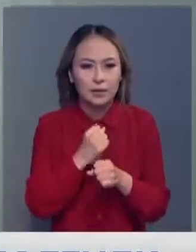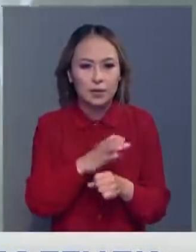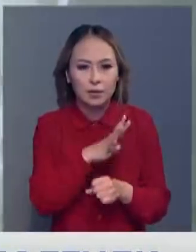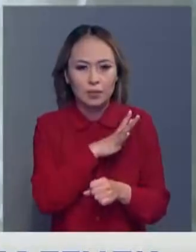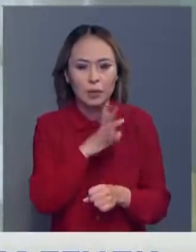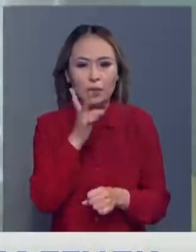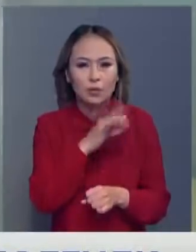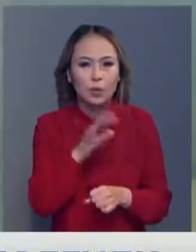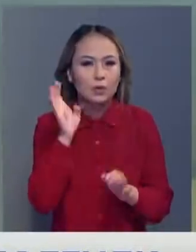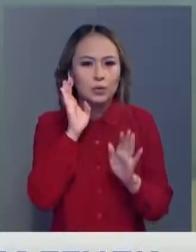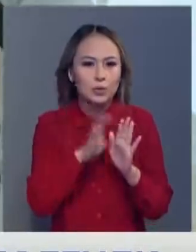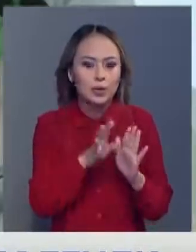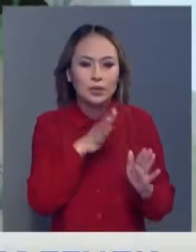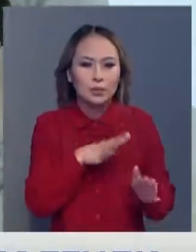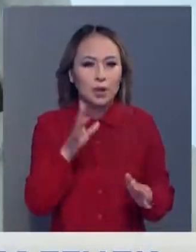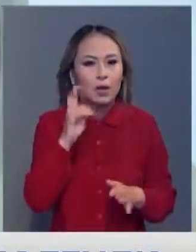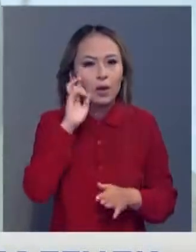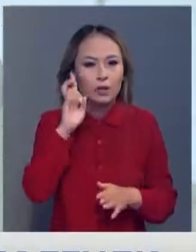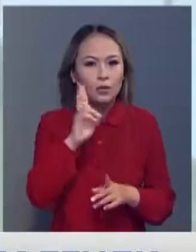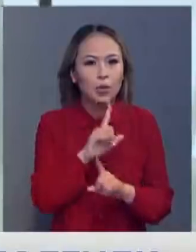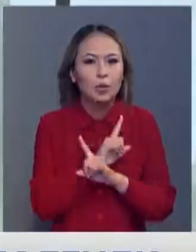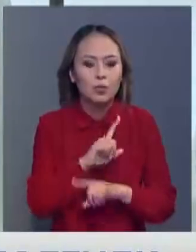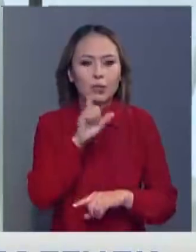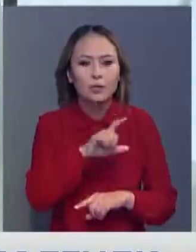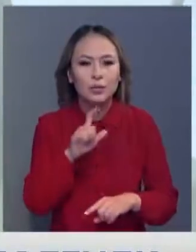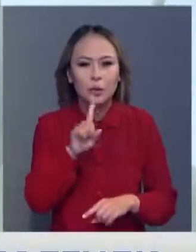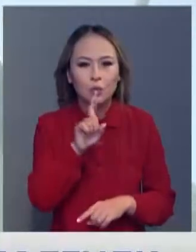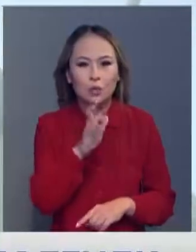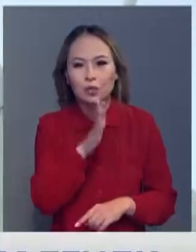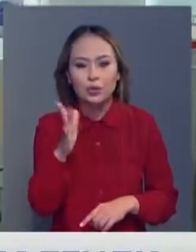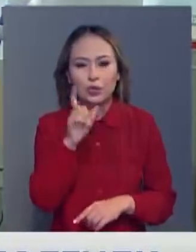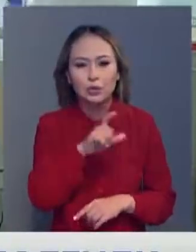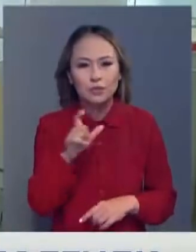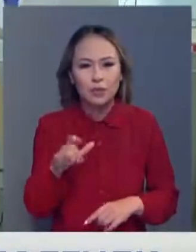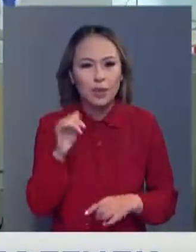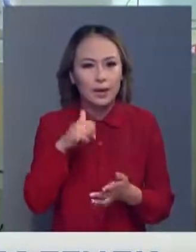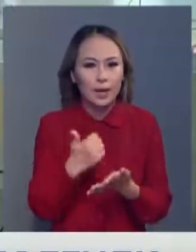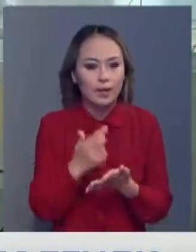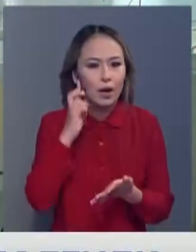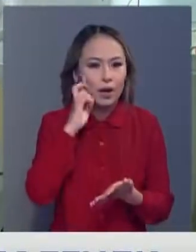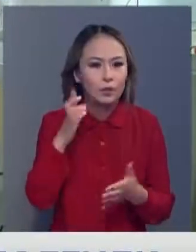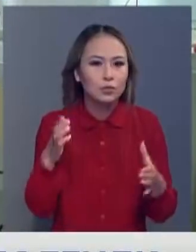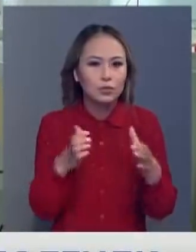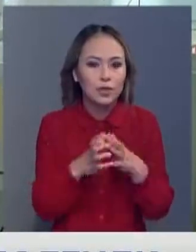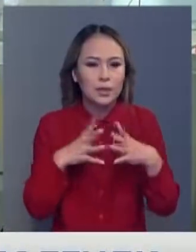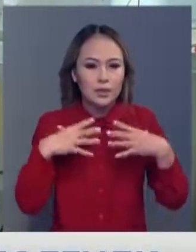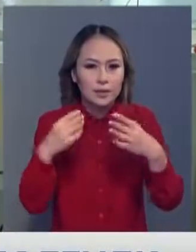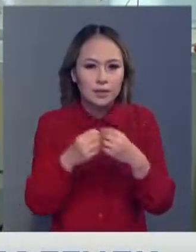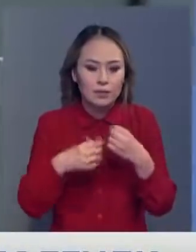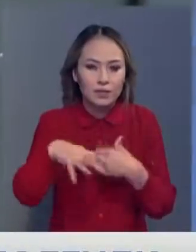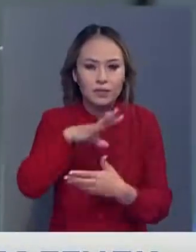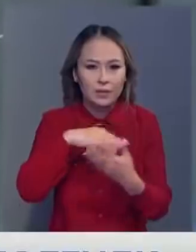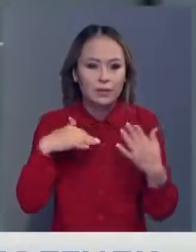Бірақ ұрыққа көмбет, елде қайтыс болғандардың саны жөзден асып кетті. Мемлекет башысы қара жамылған отбасыларға